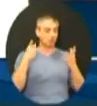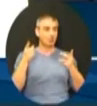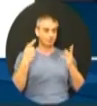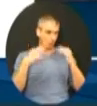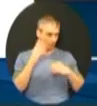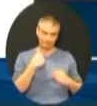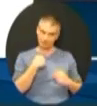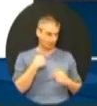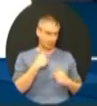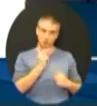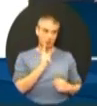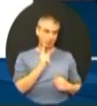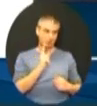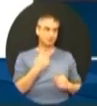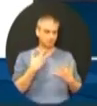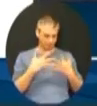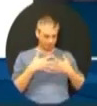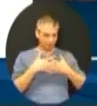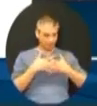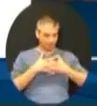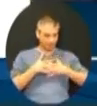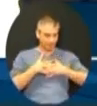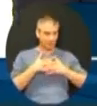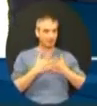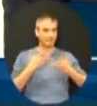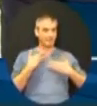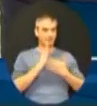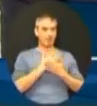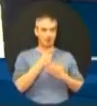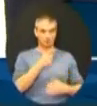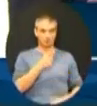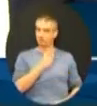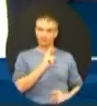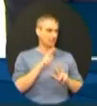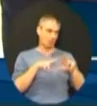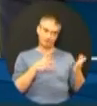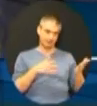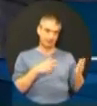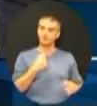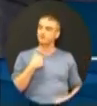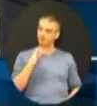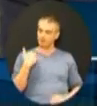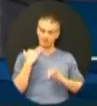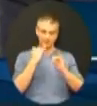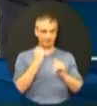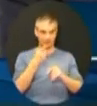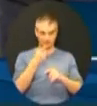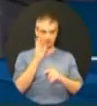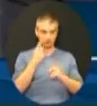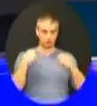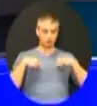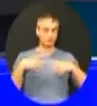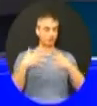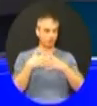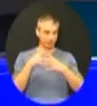רוב ואנחנו לא כאל המ אננו כ אני רוצה להגיד לך משהו אני כן הבאתי את זה בפני גם בפני יור